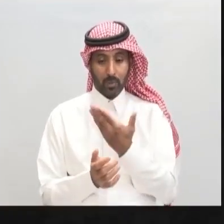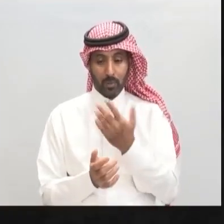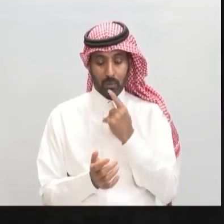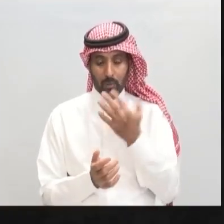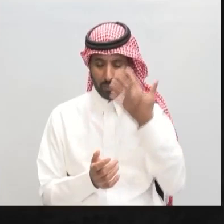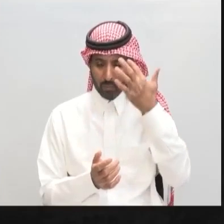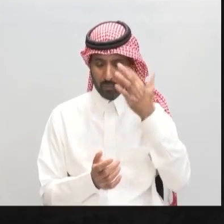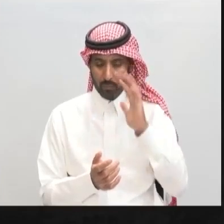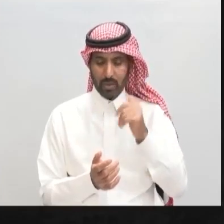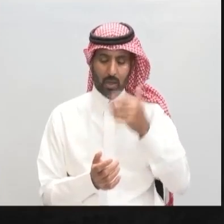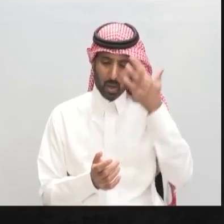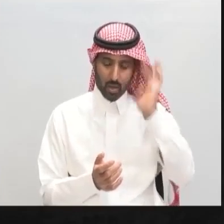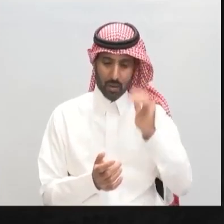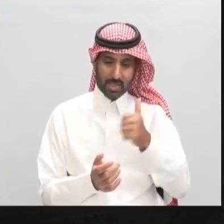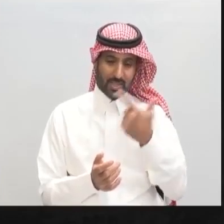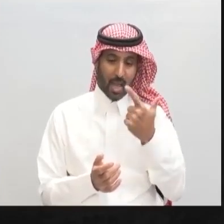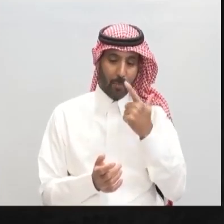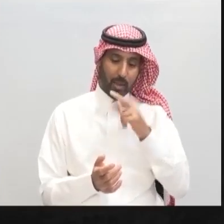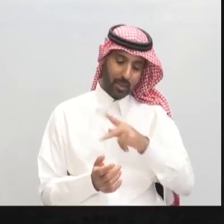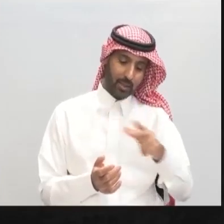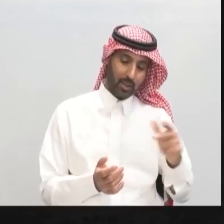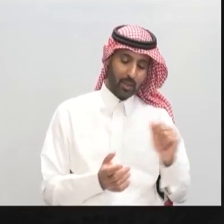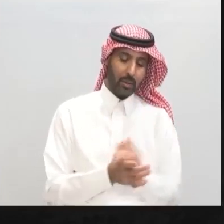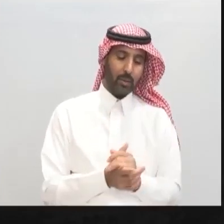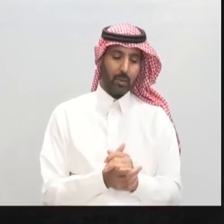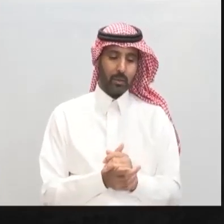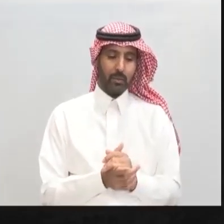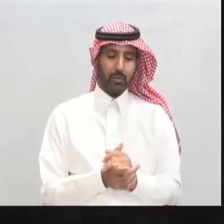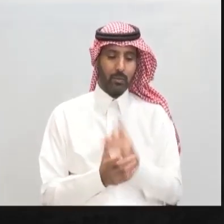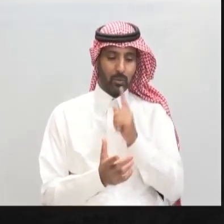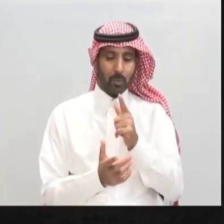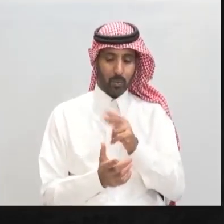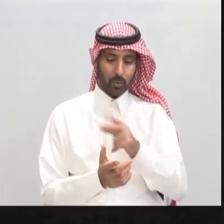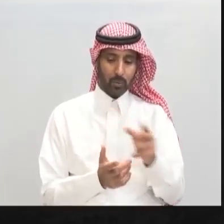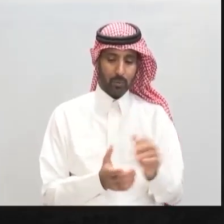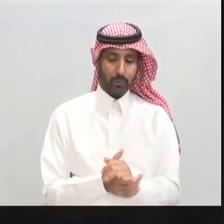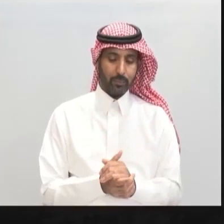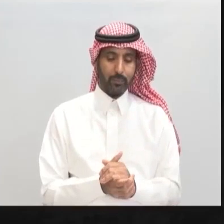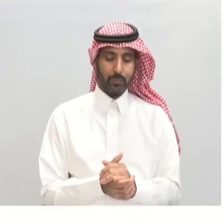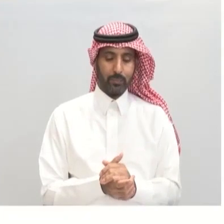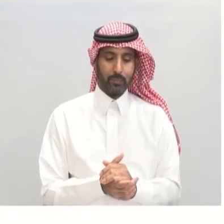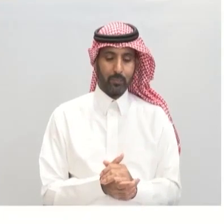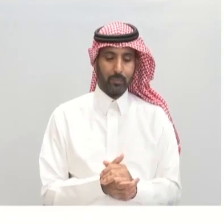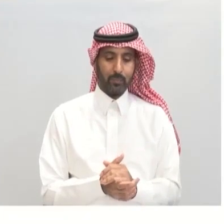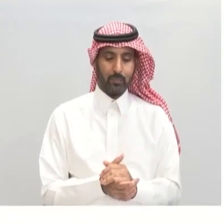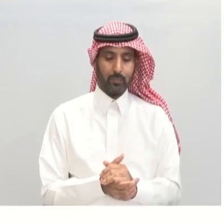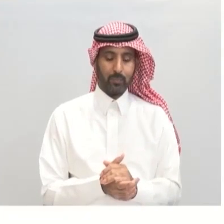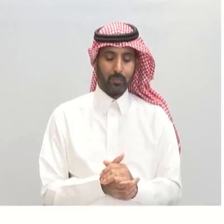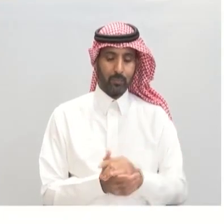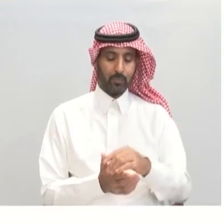بهذه القراءه منن يقرب بهذه القراءه بهذا الحرف بهذا الحرف على سبع لغات من لغات العرب